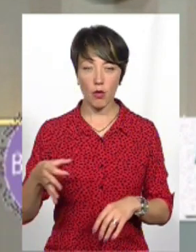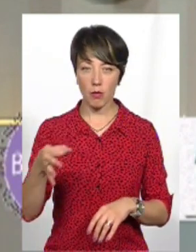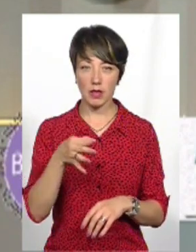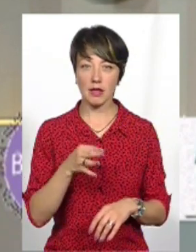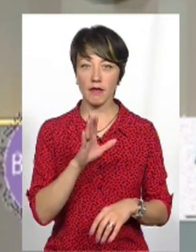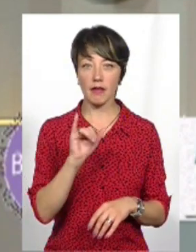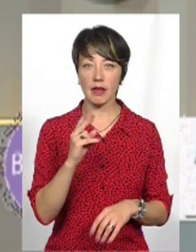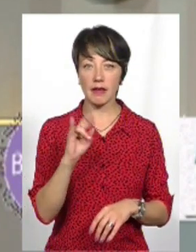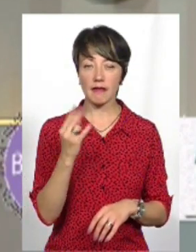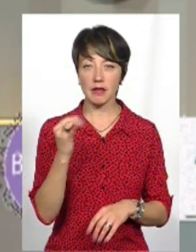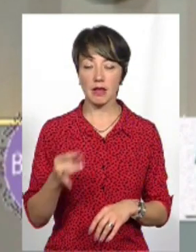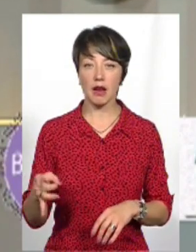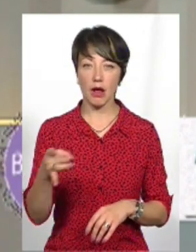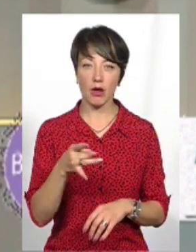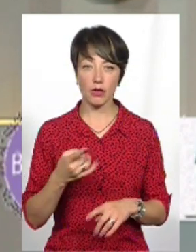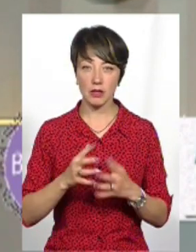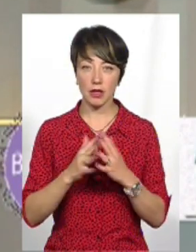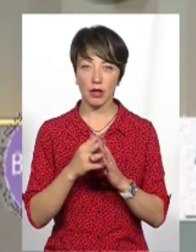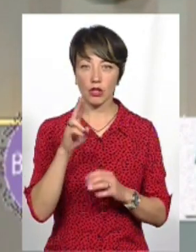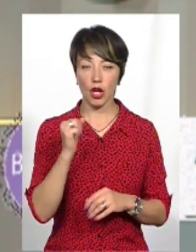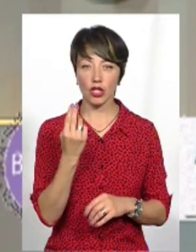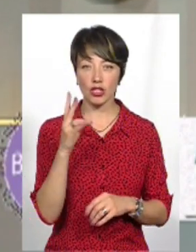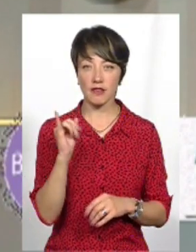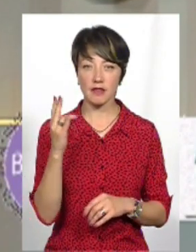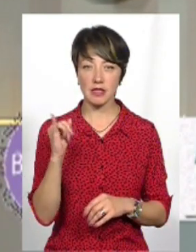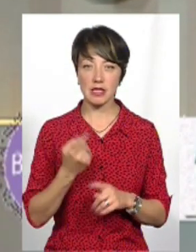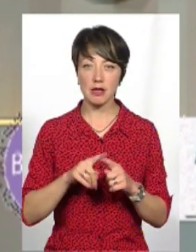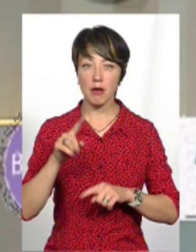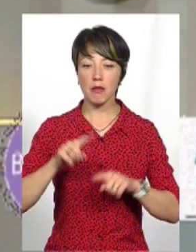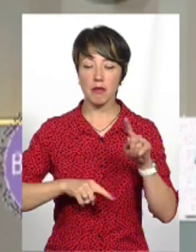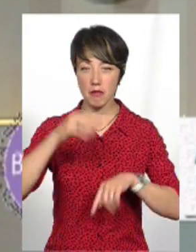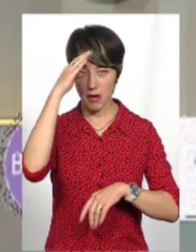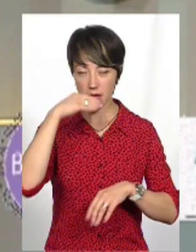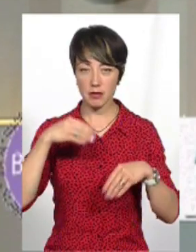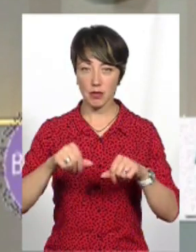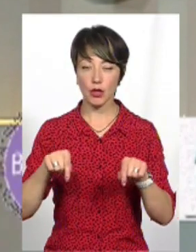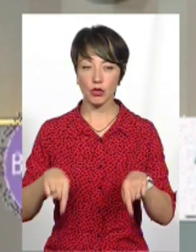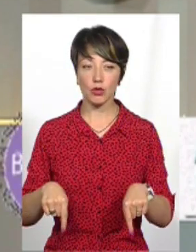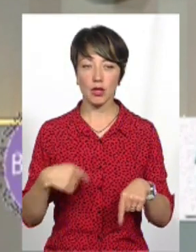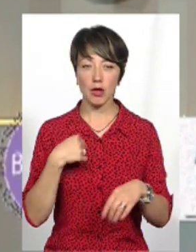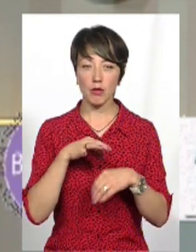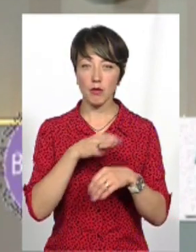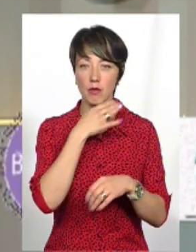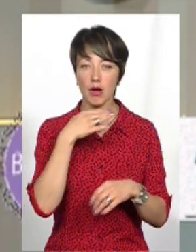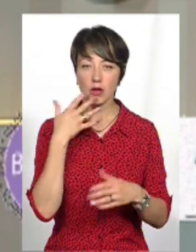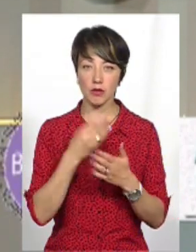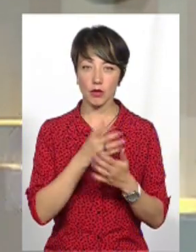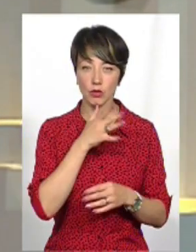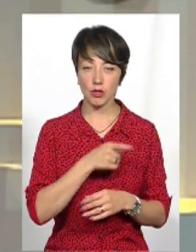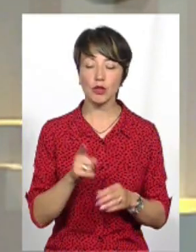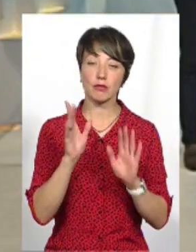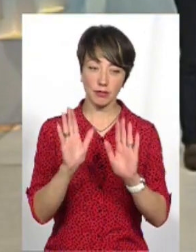Віньковецький район, село Дашківці. Це батьківська земля, це мій рідний край. Значить, тут я провів дуже багато свого